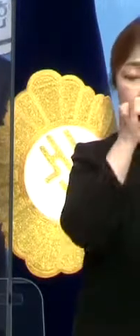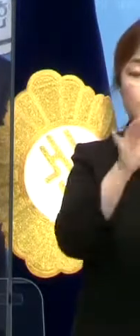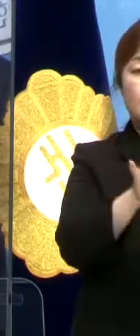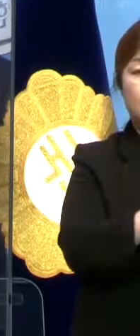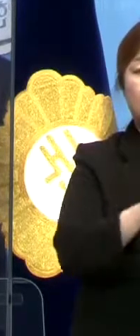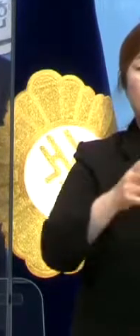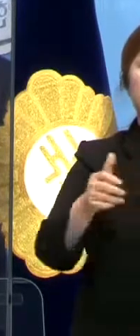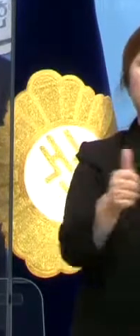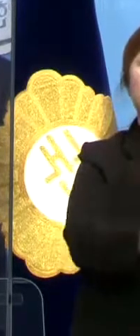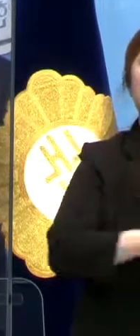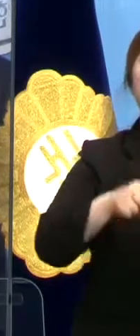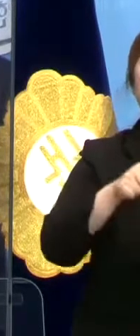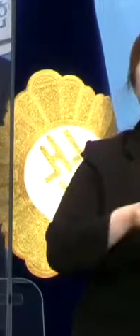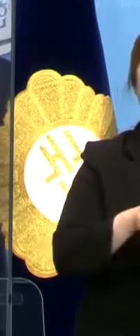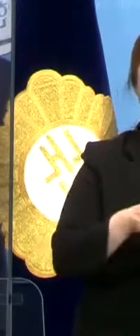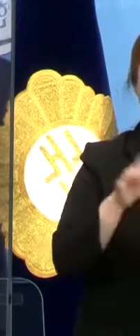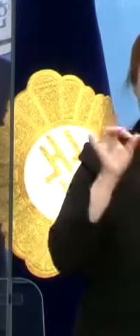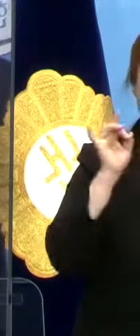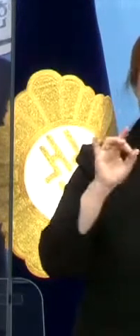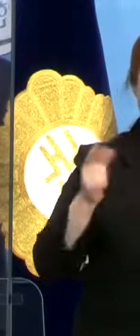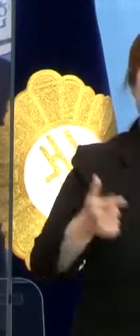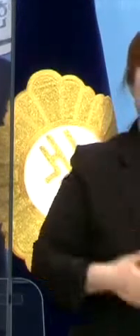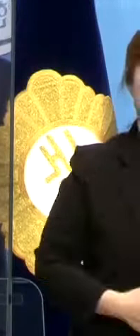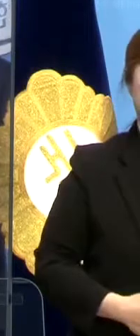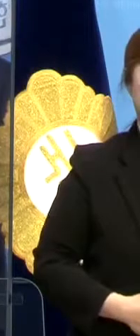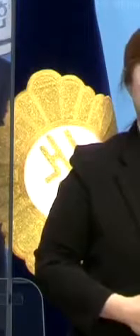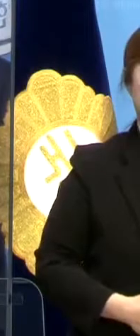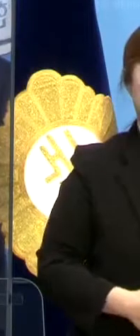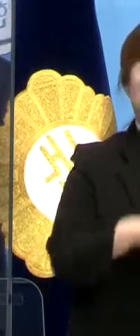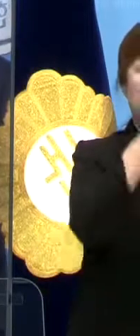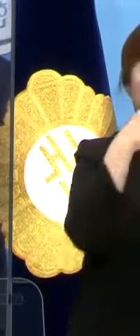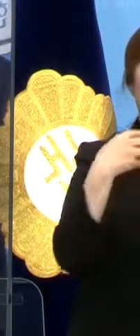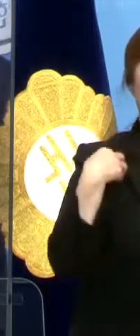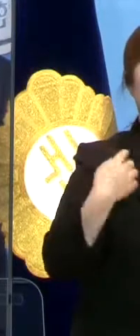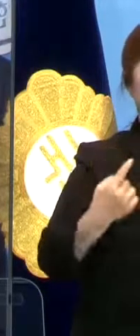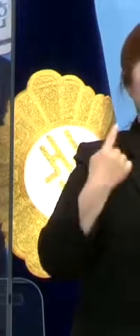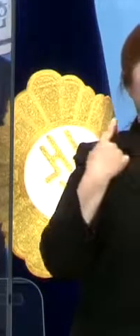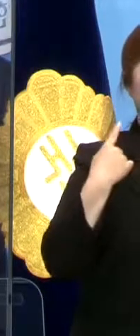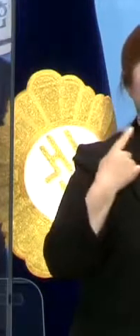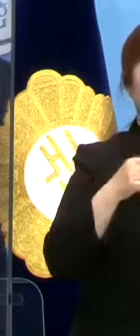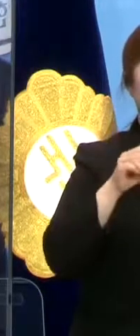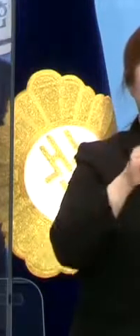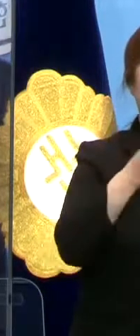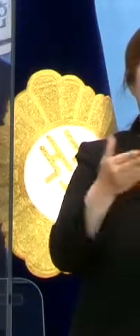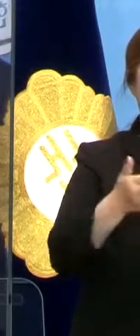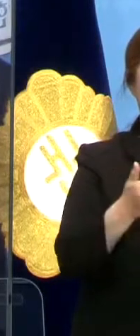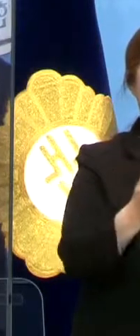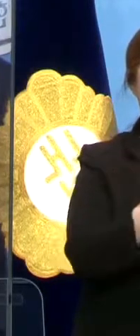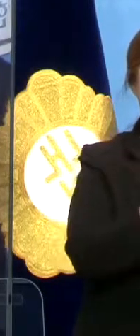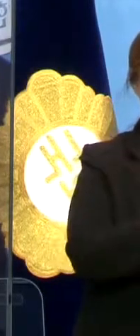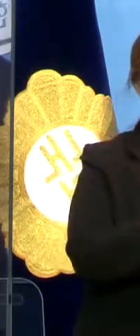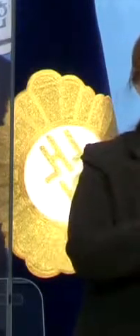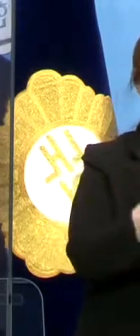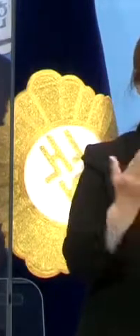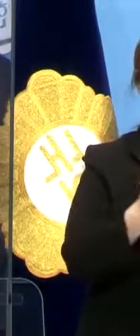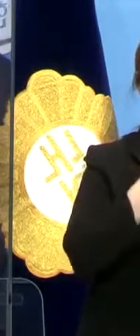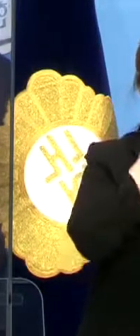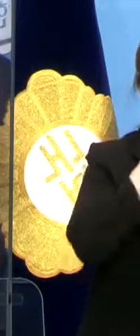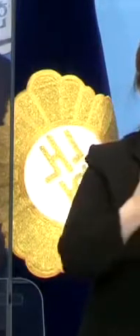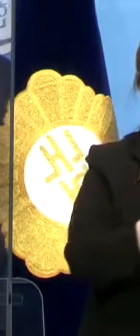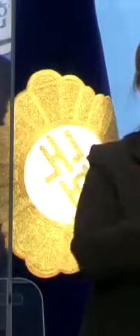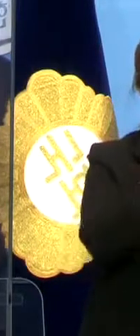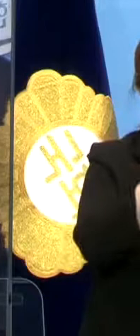지켜보고만 있지 않겠습니다 정부가 어제 특별가로 4 대책 을 내놨고 국회도 선제 보험법